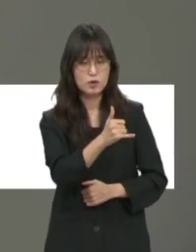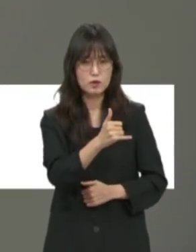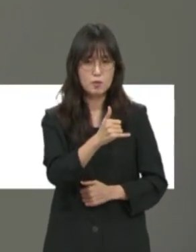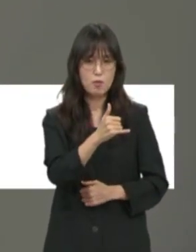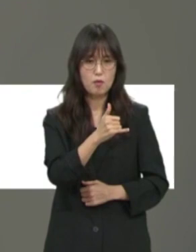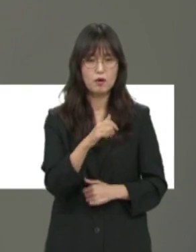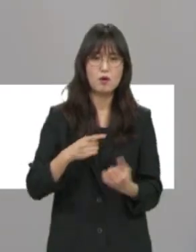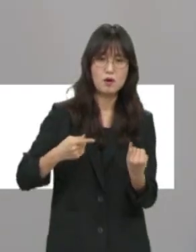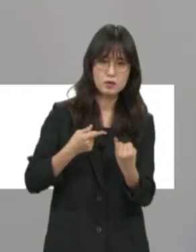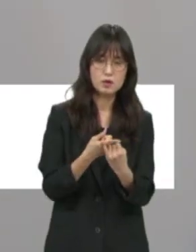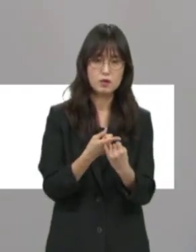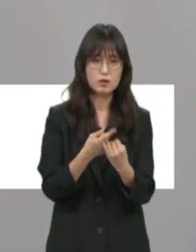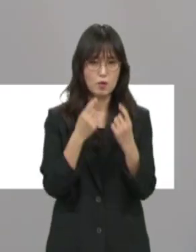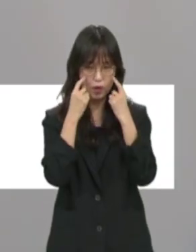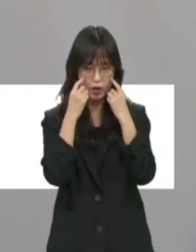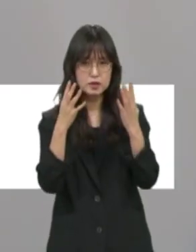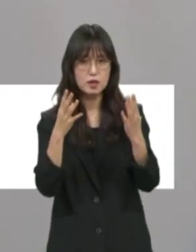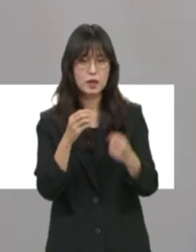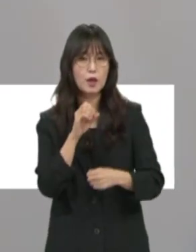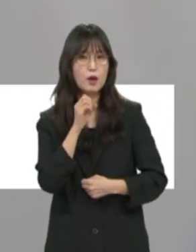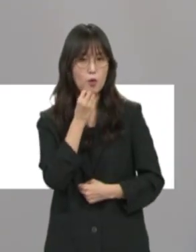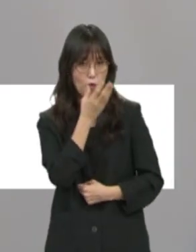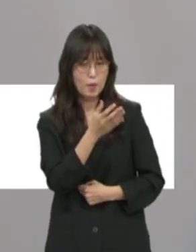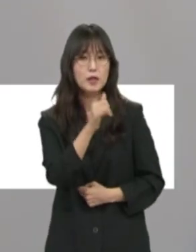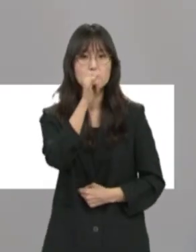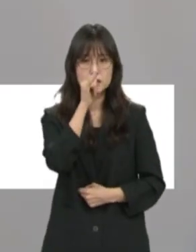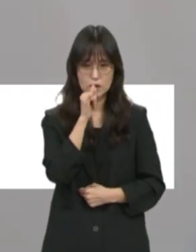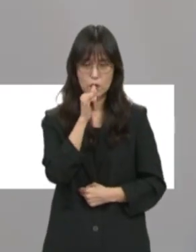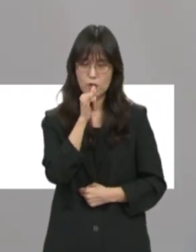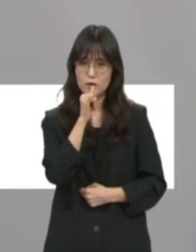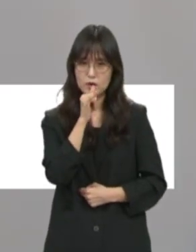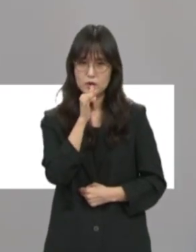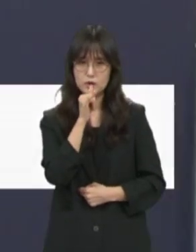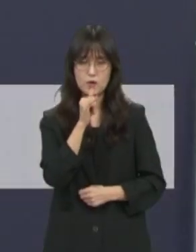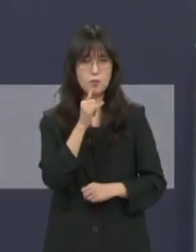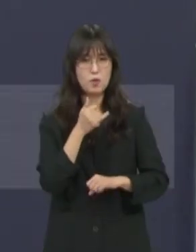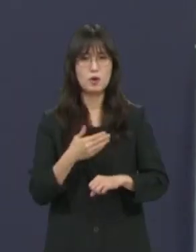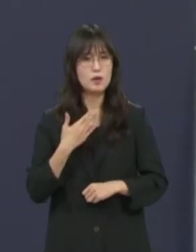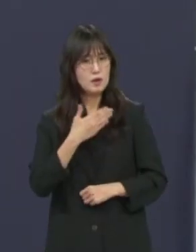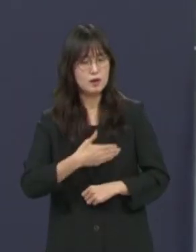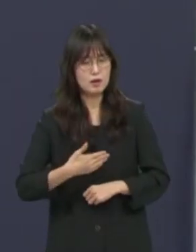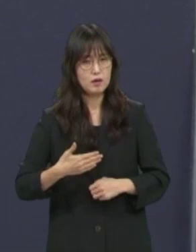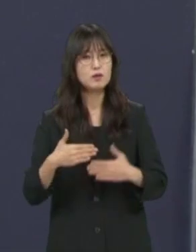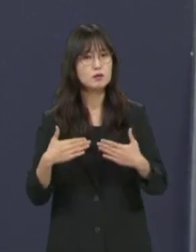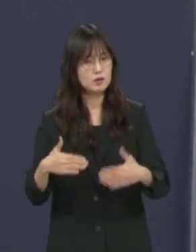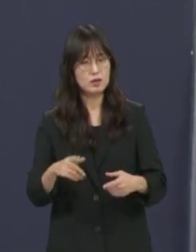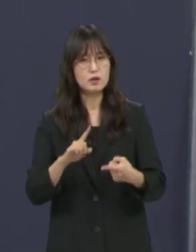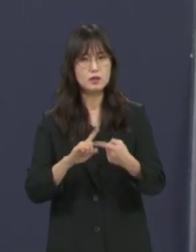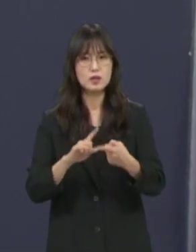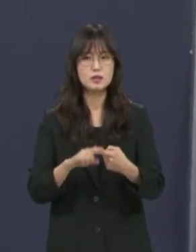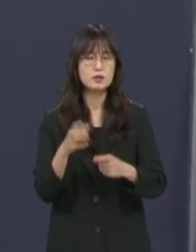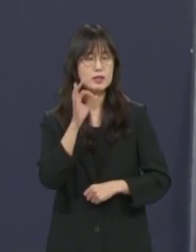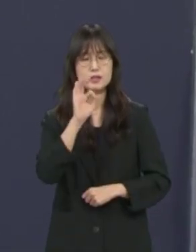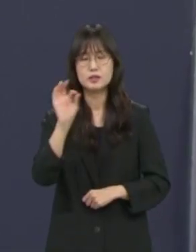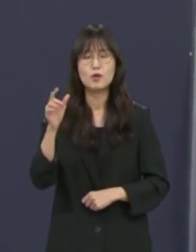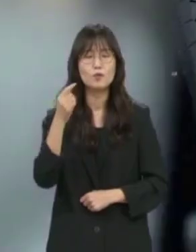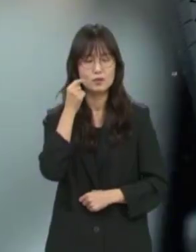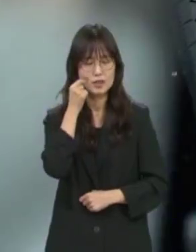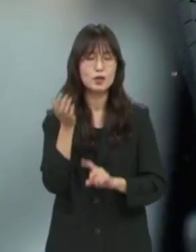의도가 명확한 것으로 볼 때 마약계 취의 심심 미약 상태였다는 AC 주장을 인정해 안 된다고